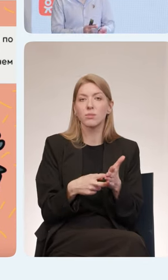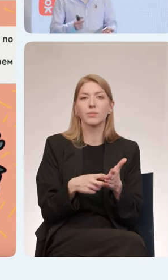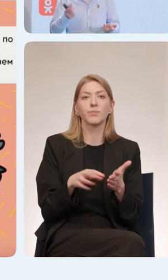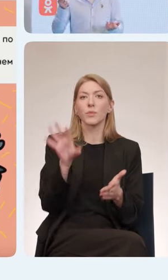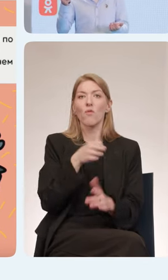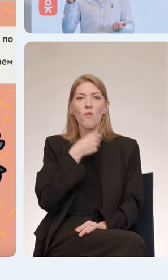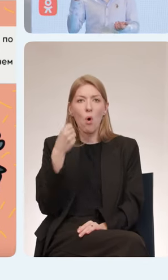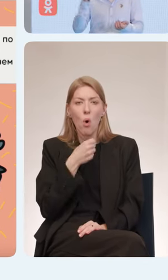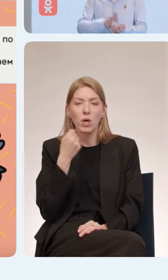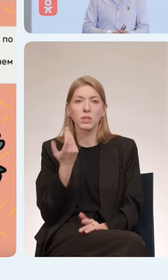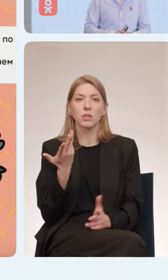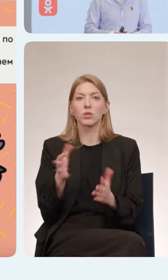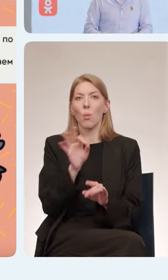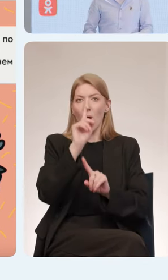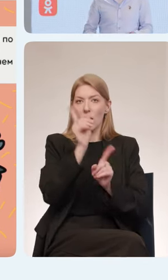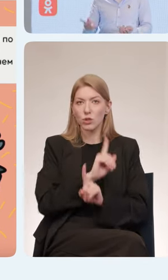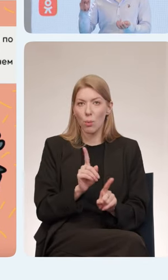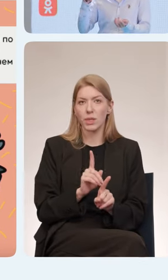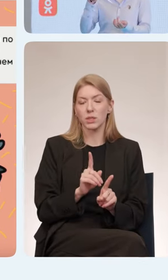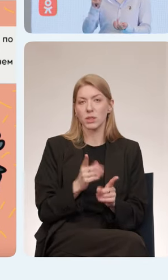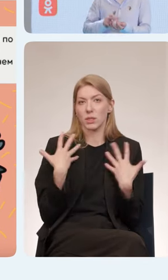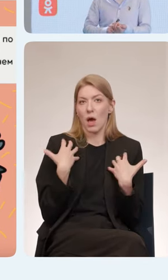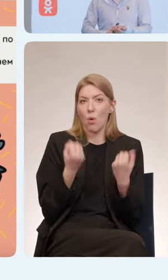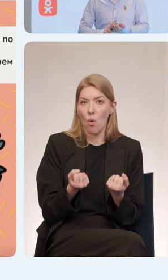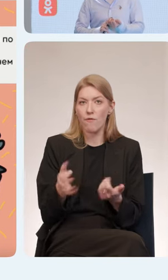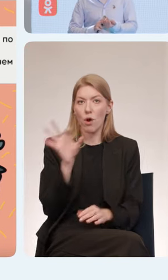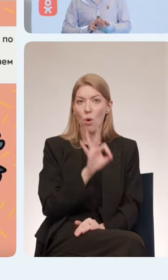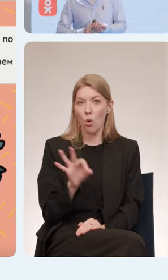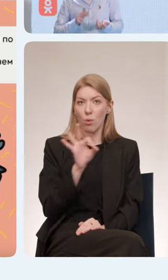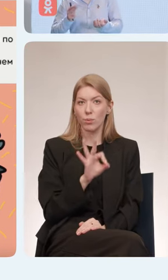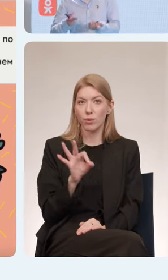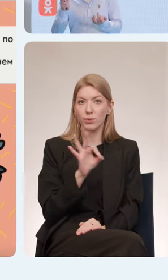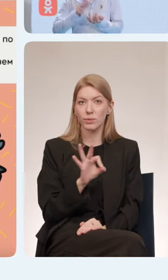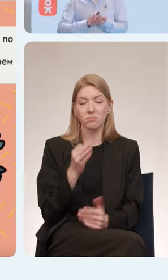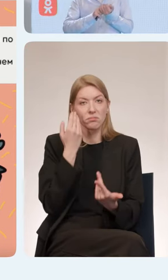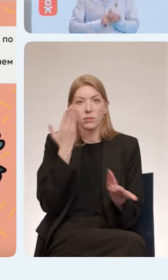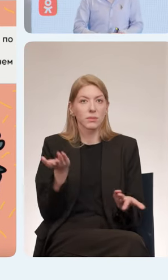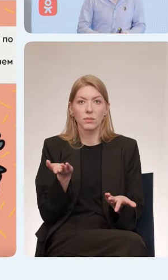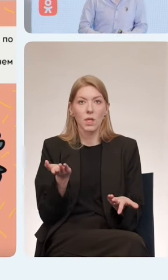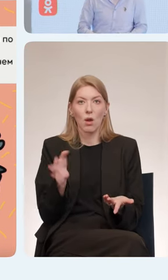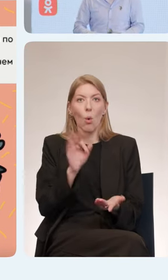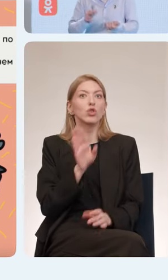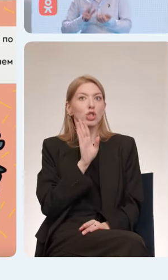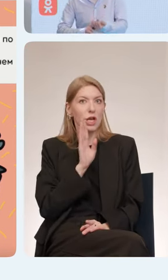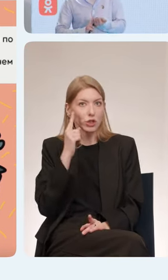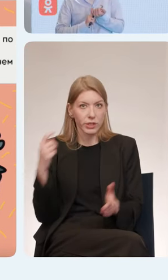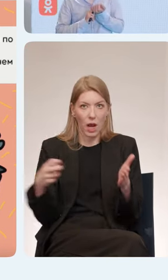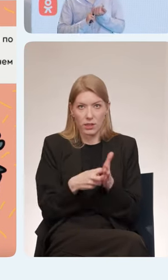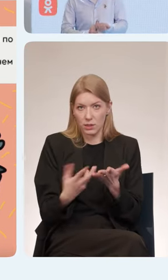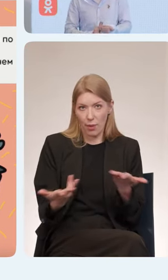про возраст, про особенности здоровья, про там, не знаю, стереотипами про женщин, например, про